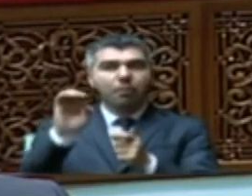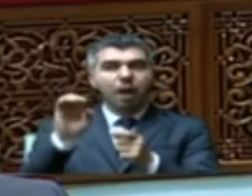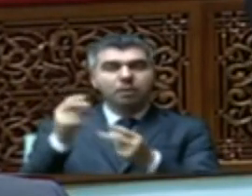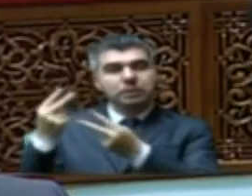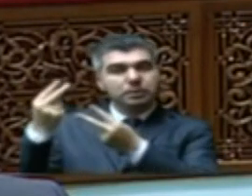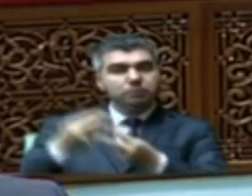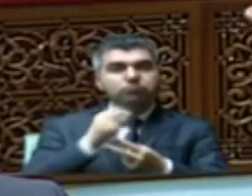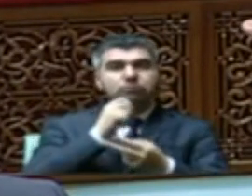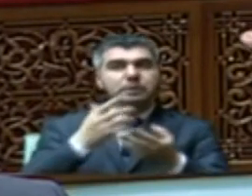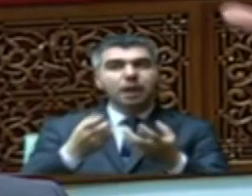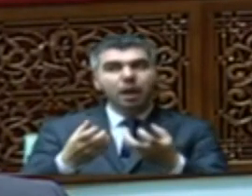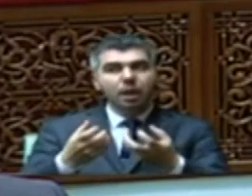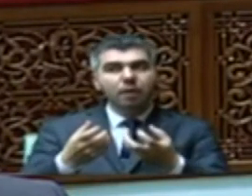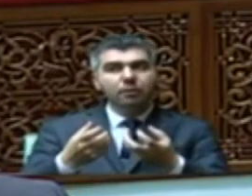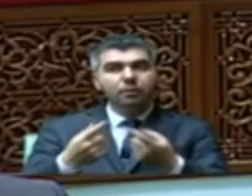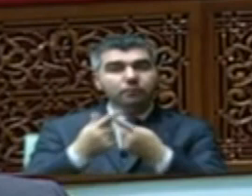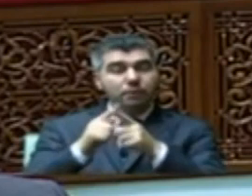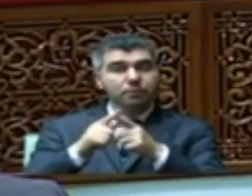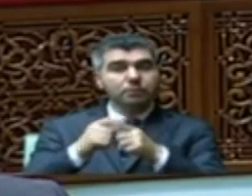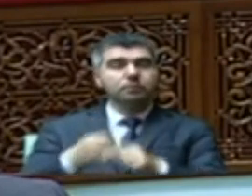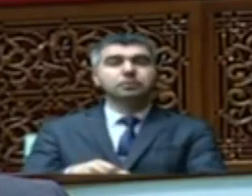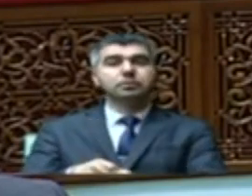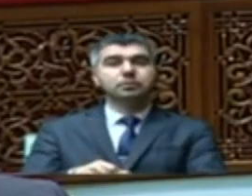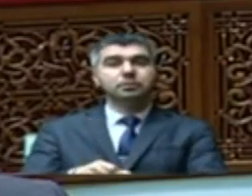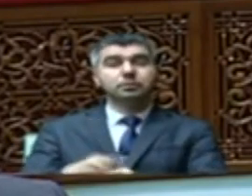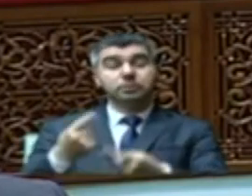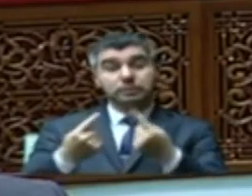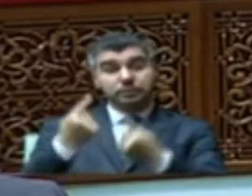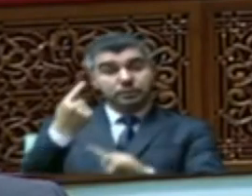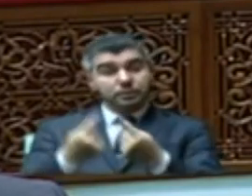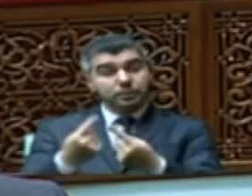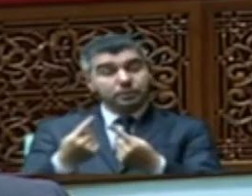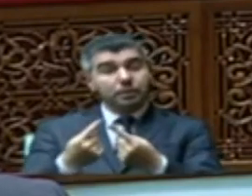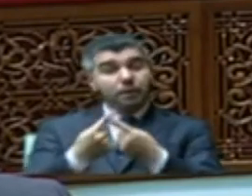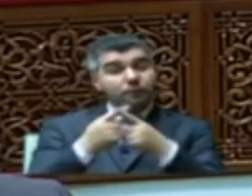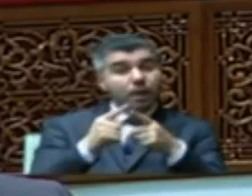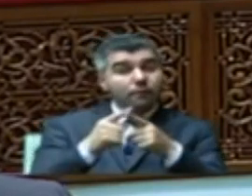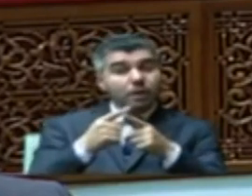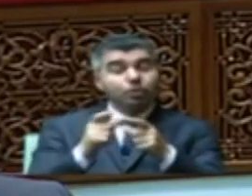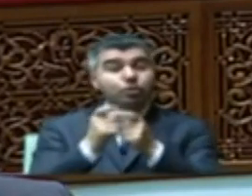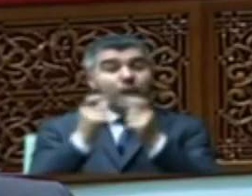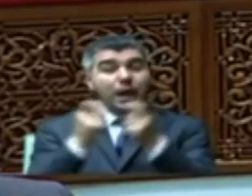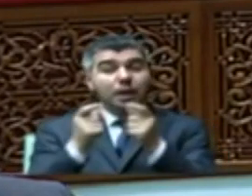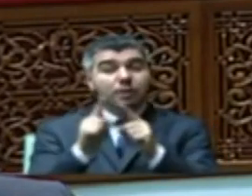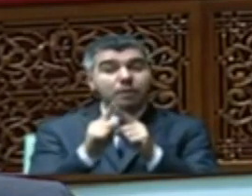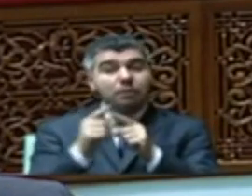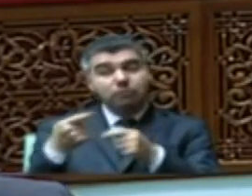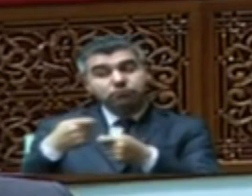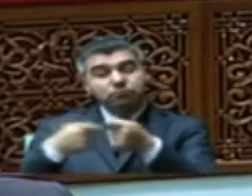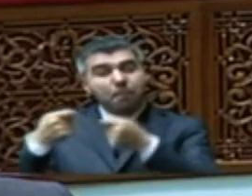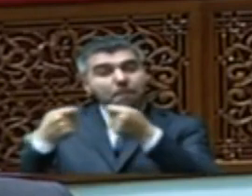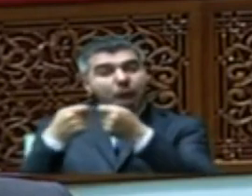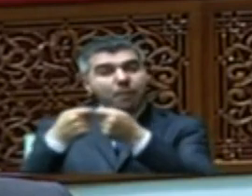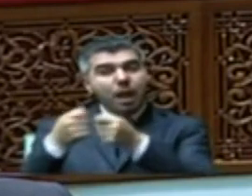هيمنة الشركات الأجنبية على حساب الشركات الوطنية، بمعنى أن الشركات الوطنية ما عندهاش قدرة المنافسة. علاش؟